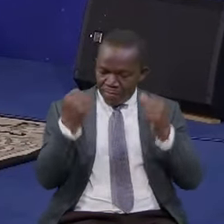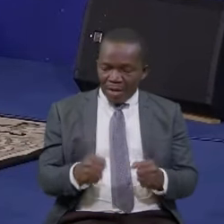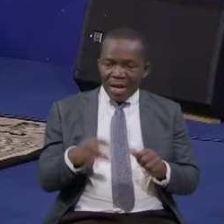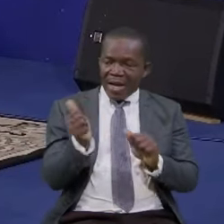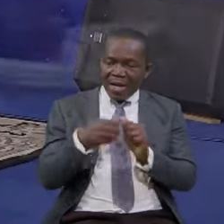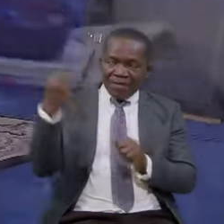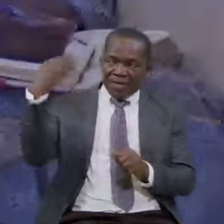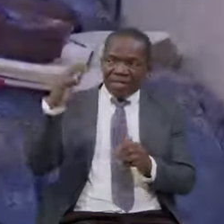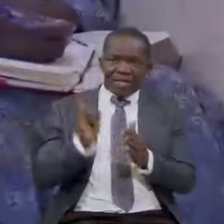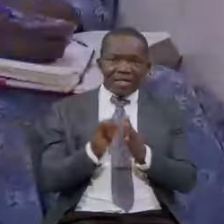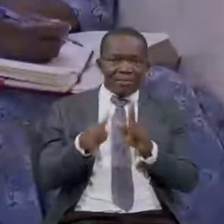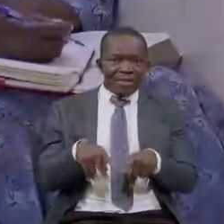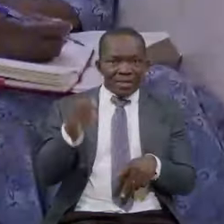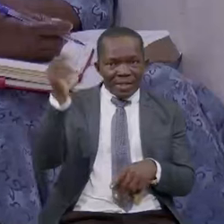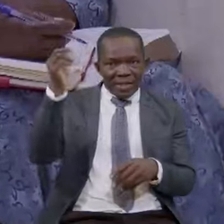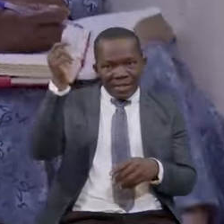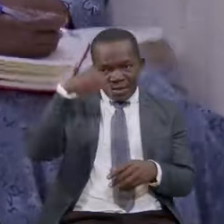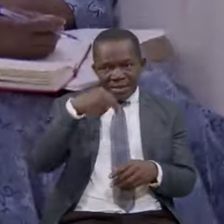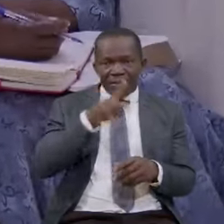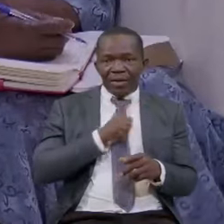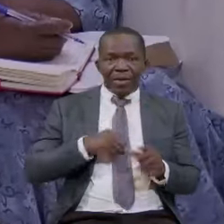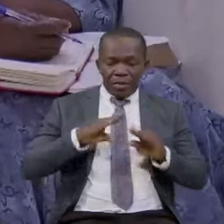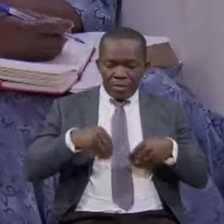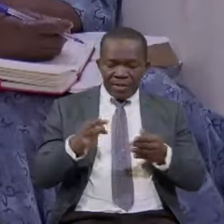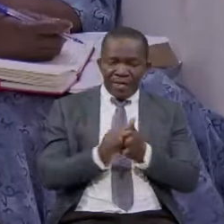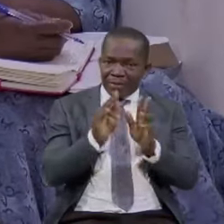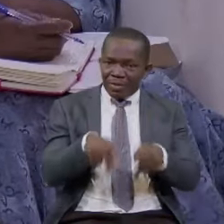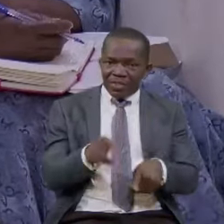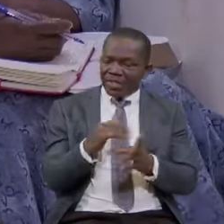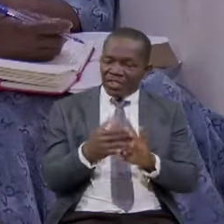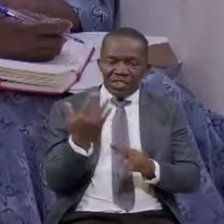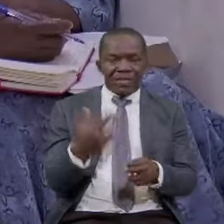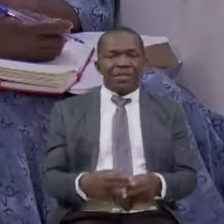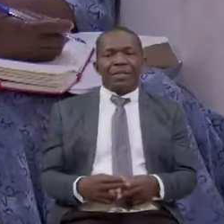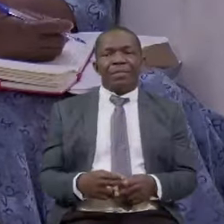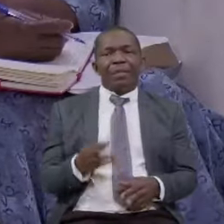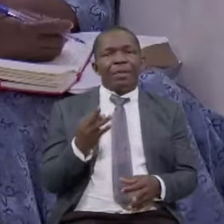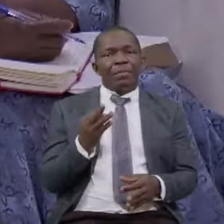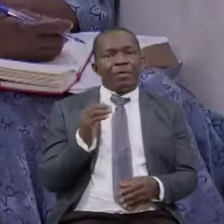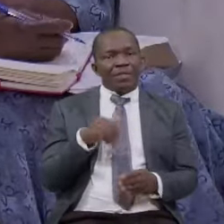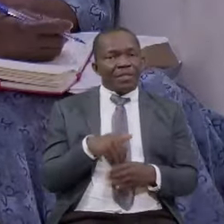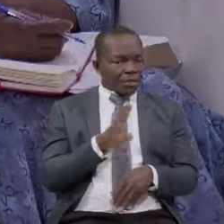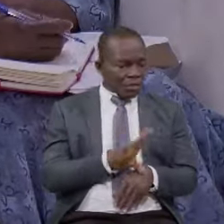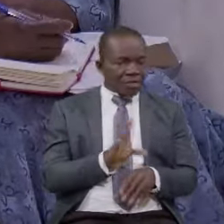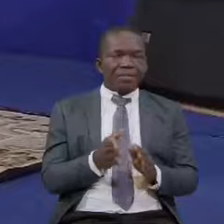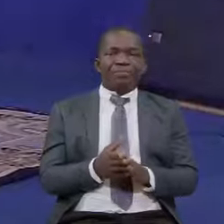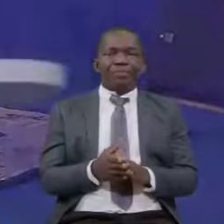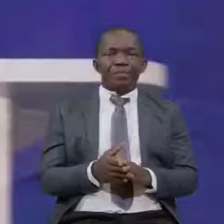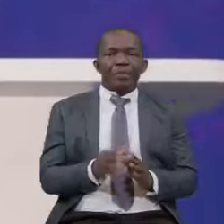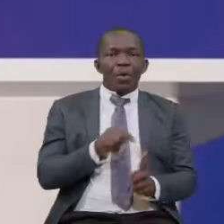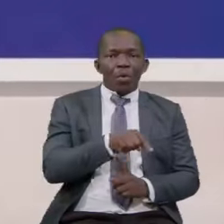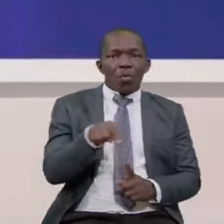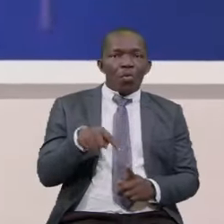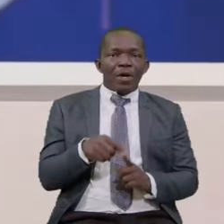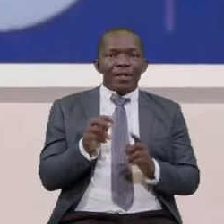l'accordera au nom de Jésus mais vous savez dans l'église quand les